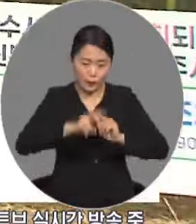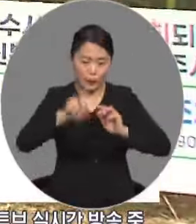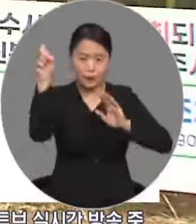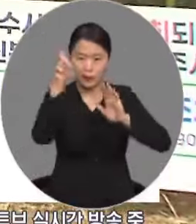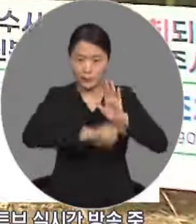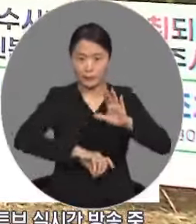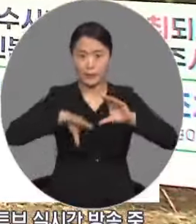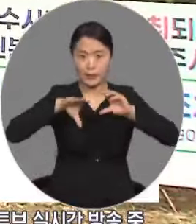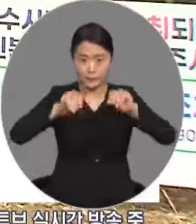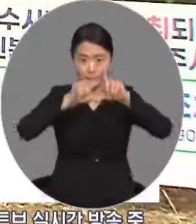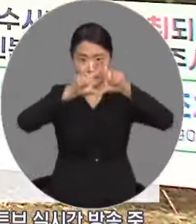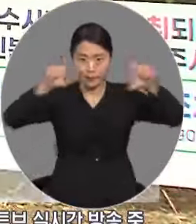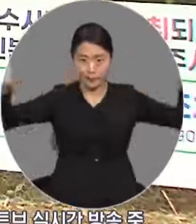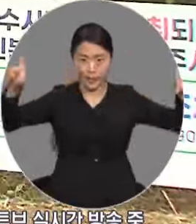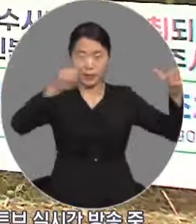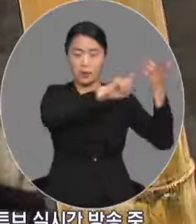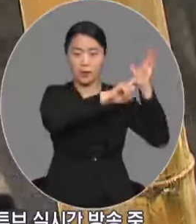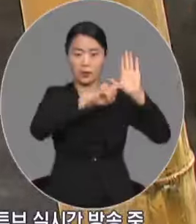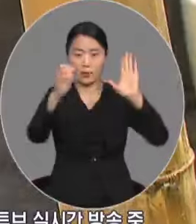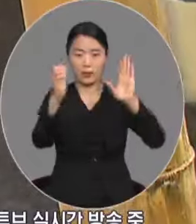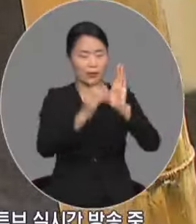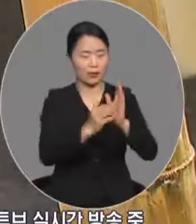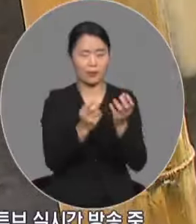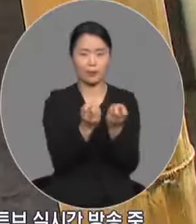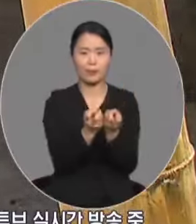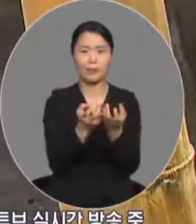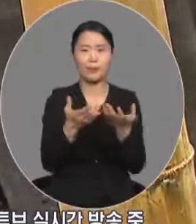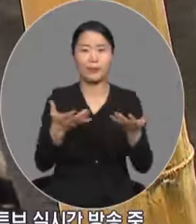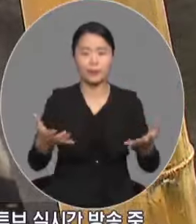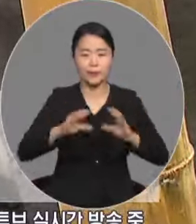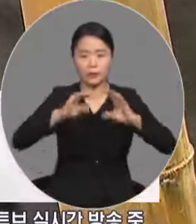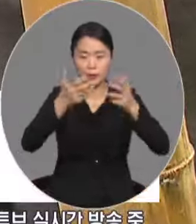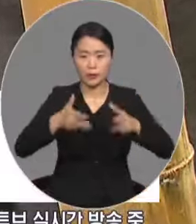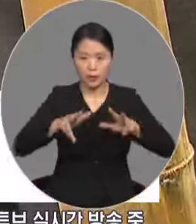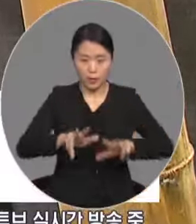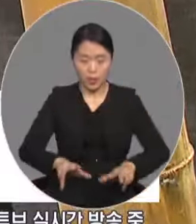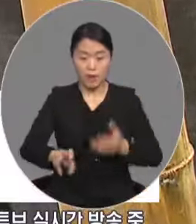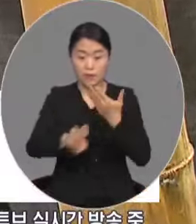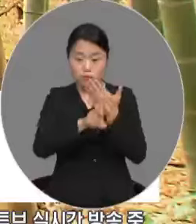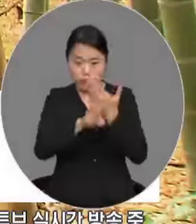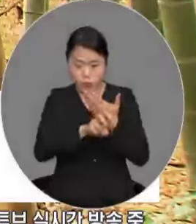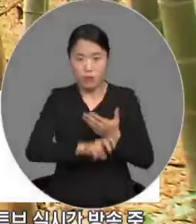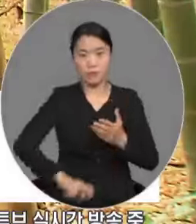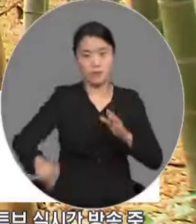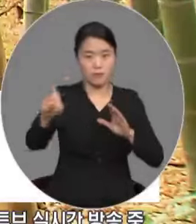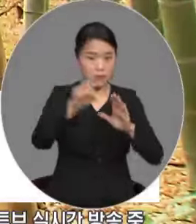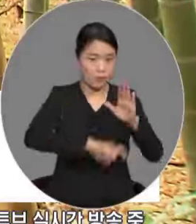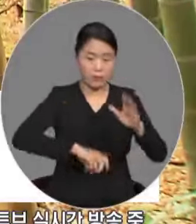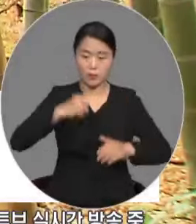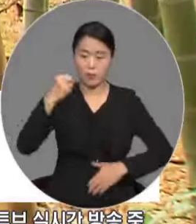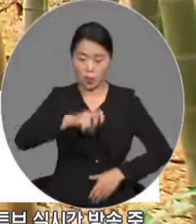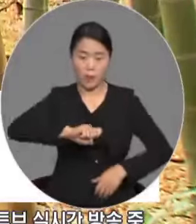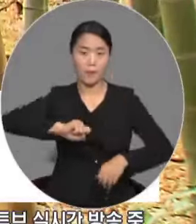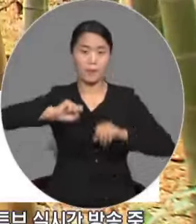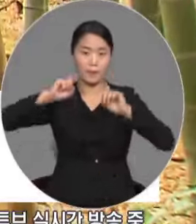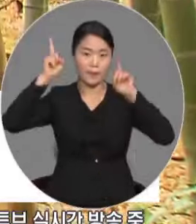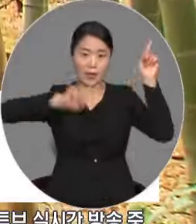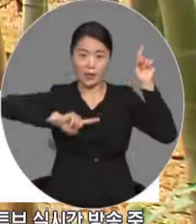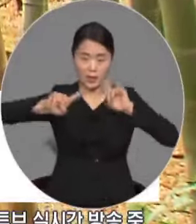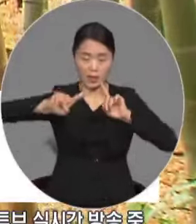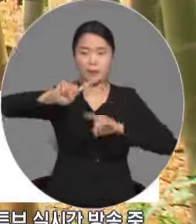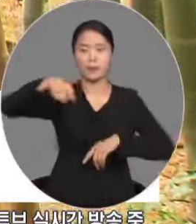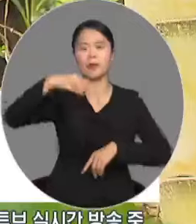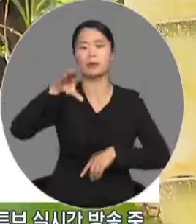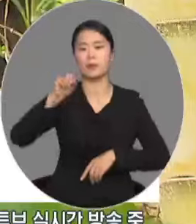내걸었지만 속수무책입니다. 국가정원에서 불법으로 식물을 채취하거나 훼손하면 100만 원 이하의